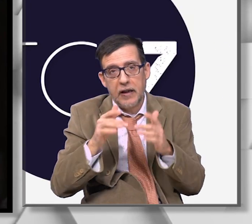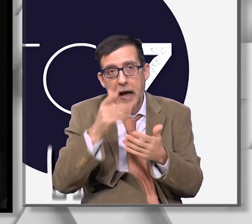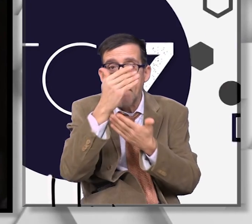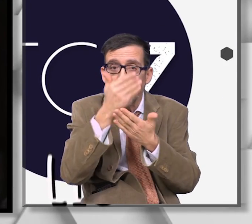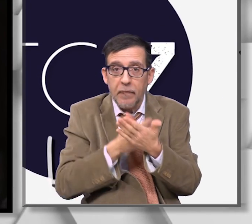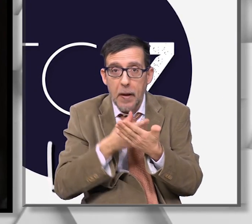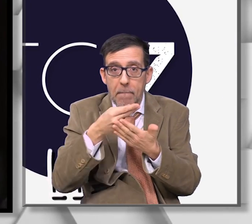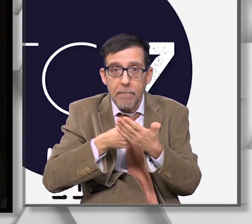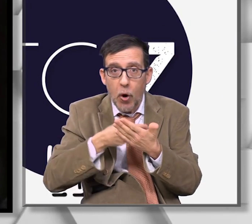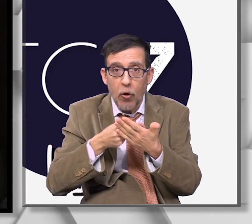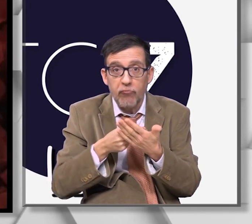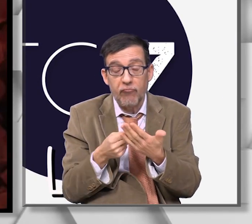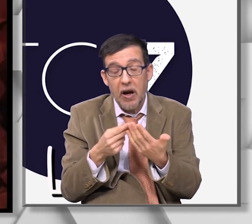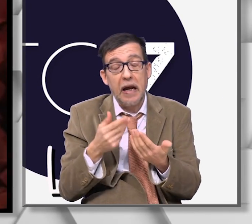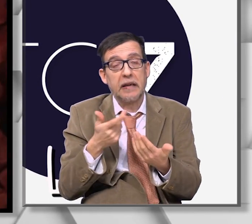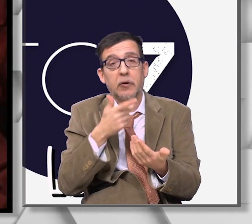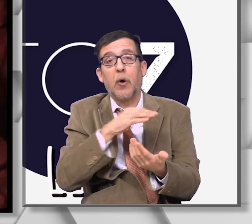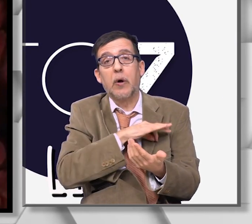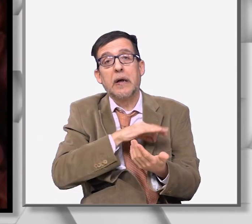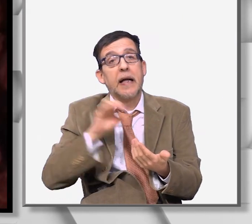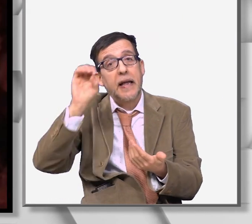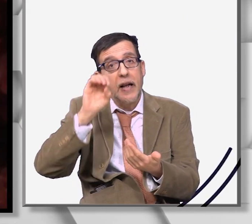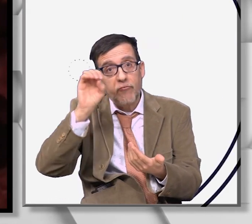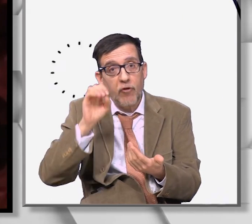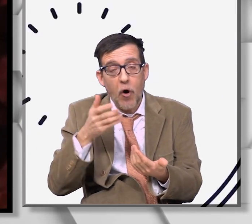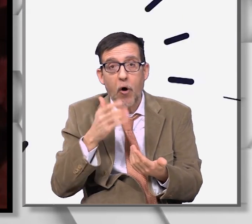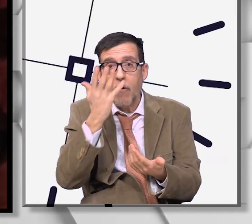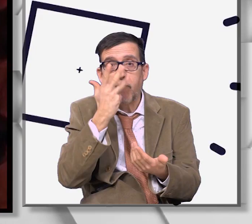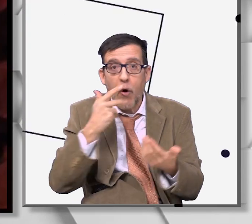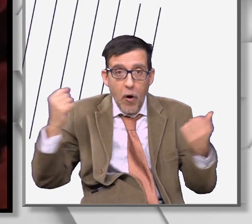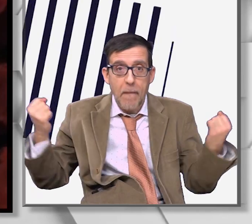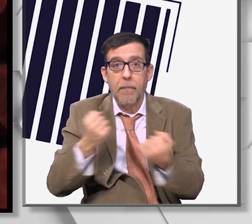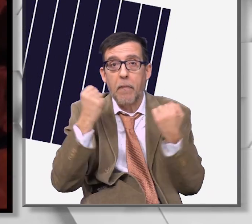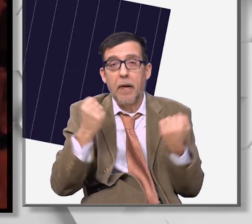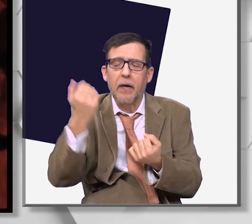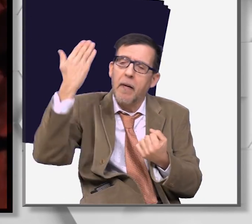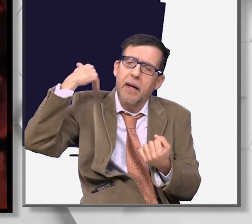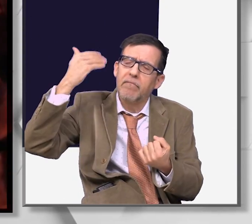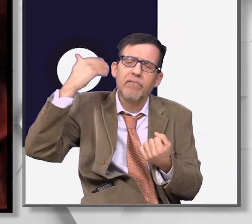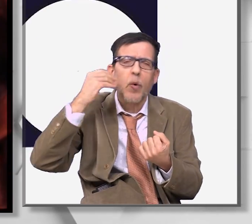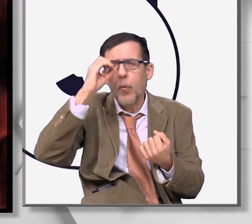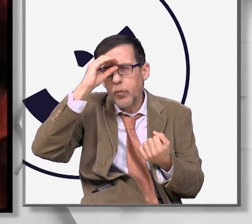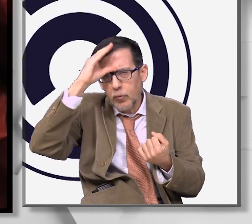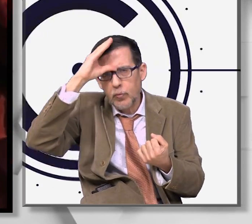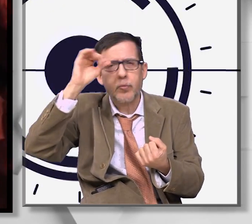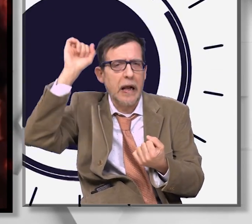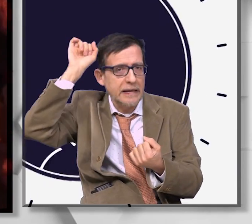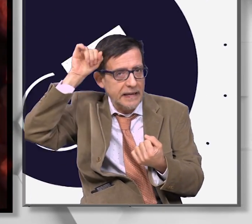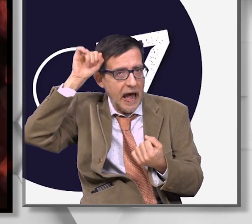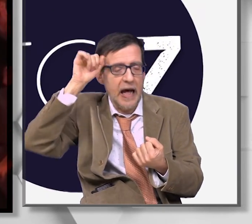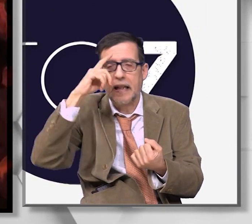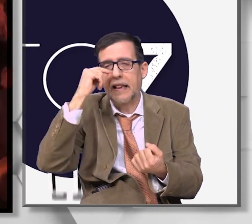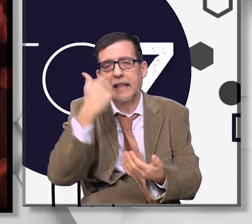progetto sono forti le motivazioni identitarie della regione che intende promuovere la millenaria cultura riteniamo che in un evento internazionale